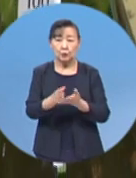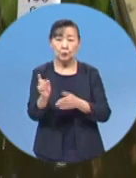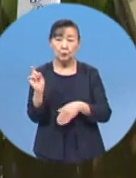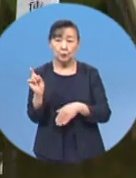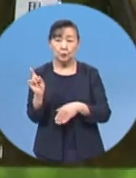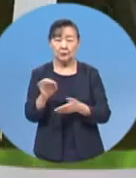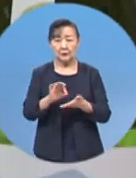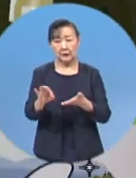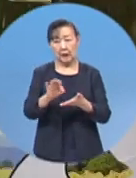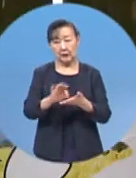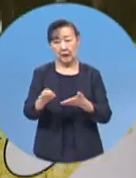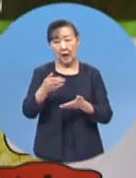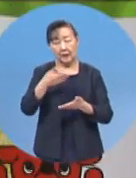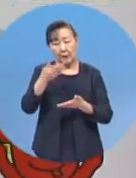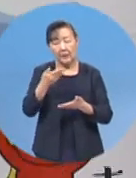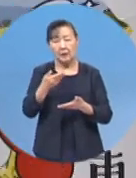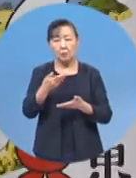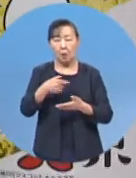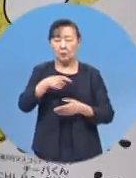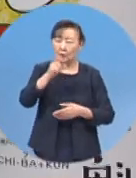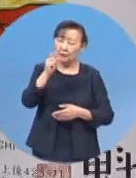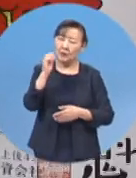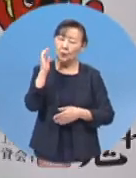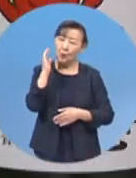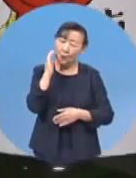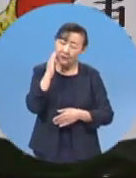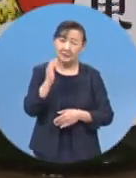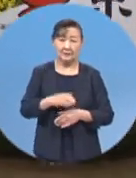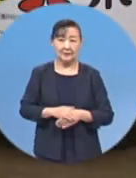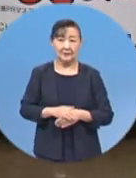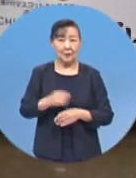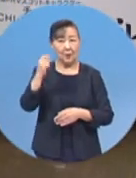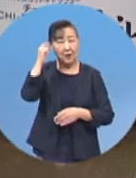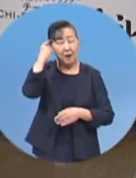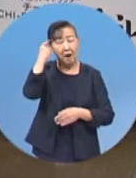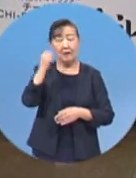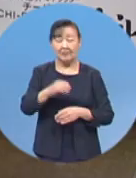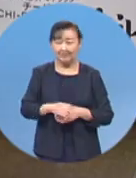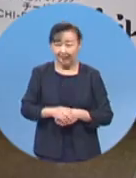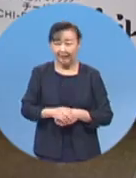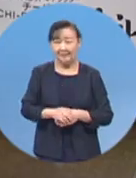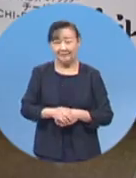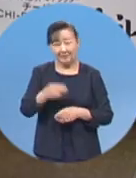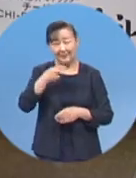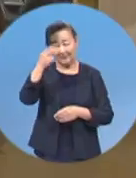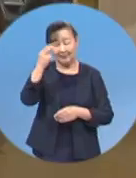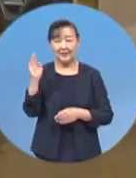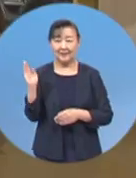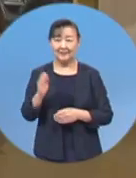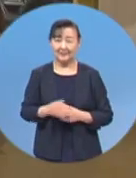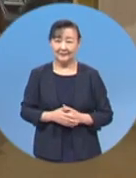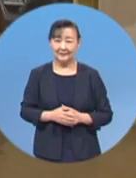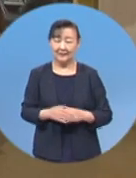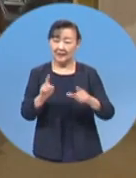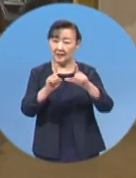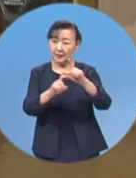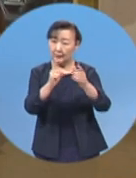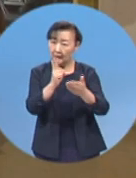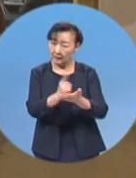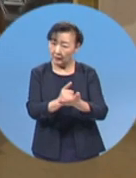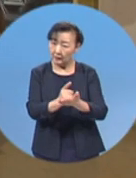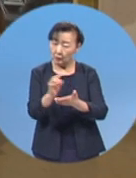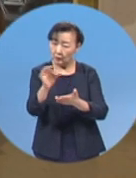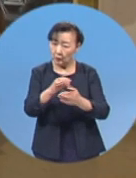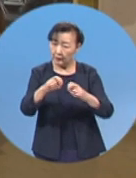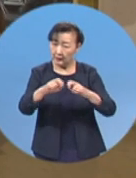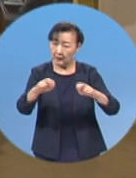した、食べても美味しい飲んでも美味しいをコンセプトに、醸した吟醸酒になります。千葉ならではの商品